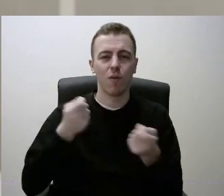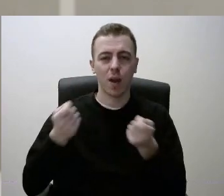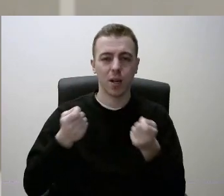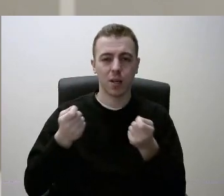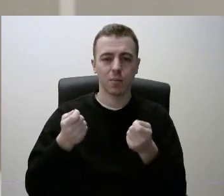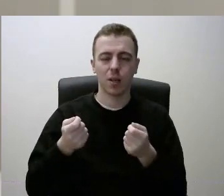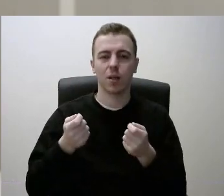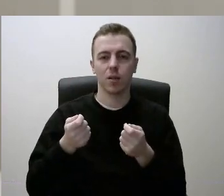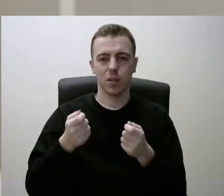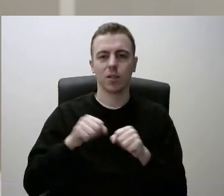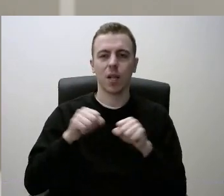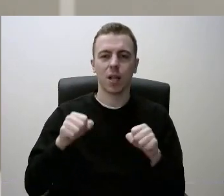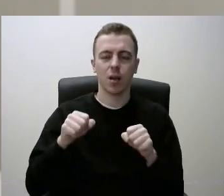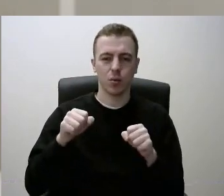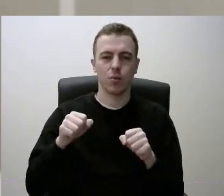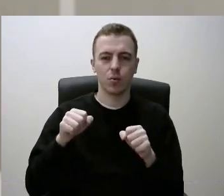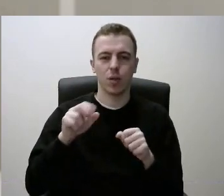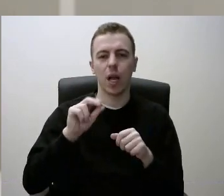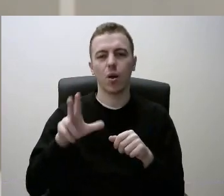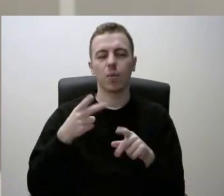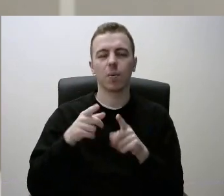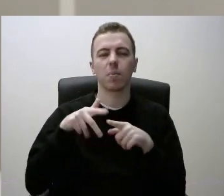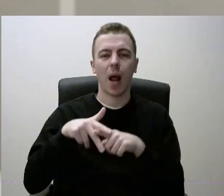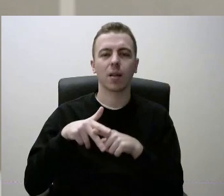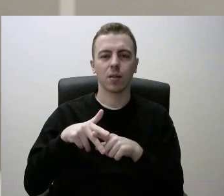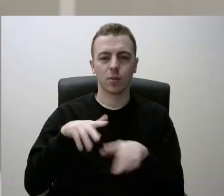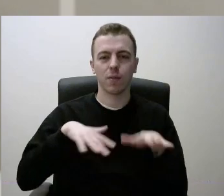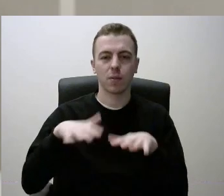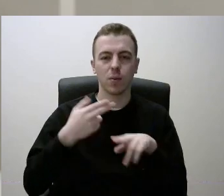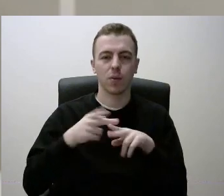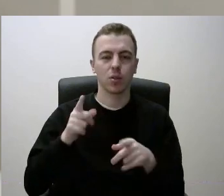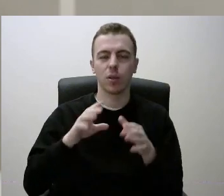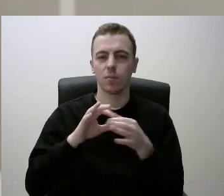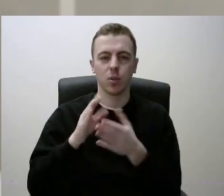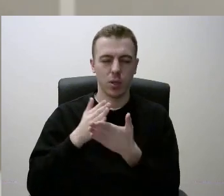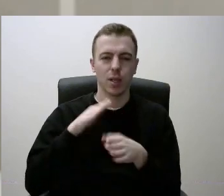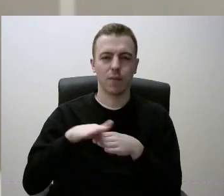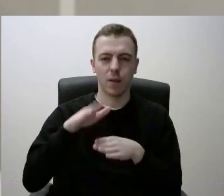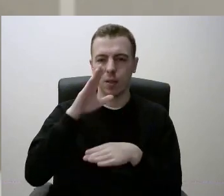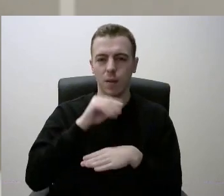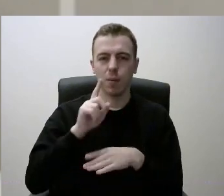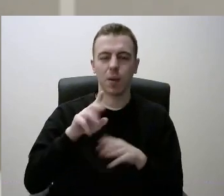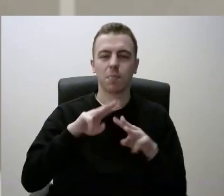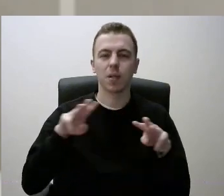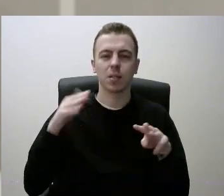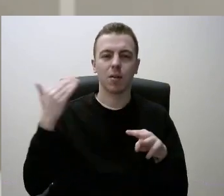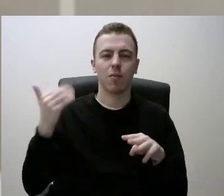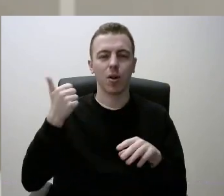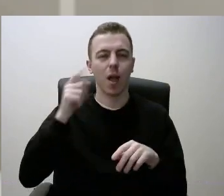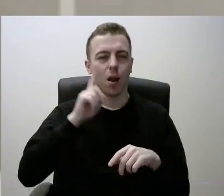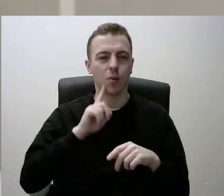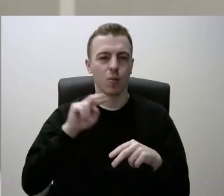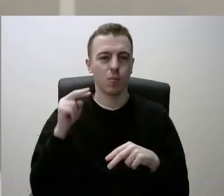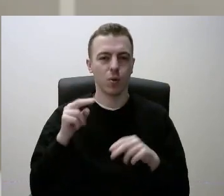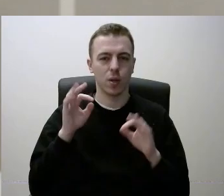strategijų dėliojime ir, sakykime, praktiniuose veiksmuose. Ir aš manau, tie dalykai yra visiškai įgyvendinami, tik tiek, kad ministerijos geronoriškumo,